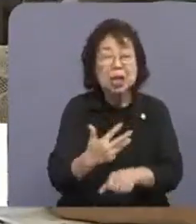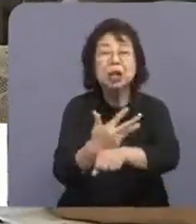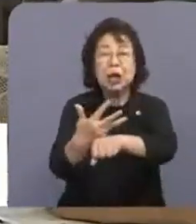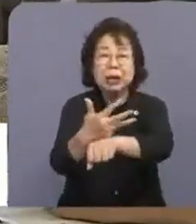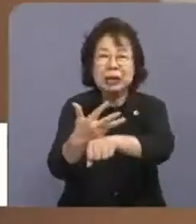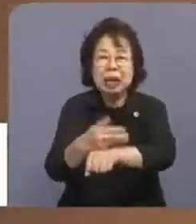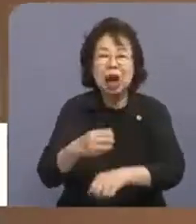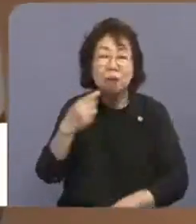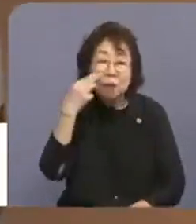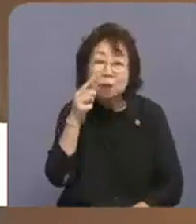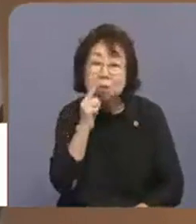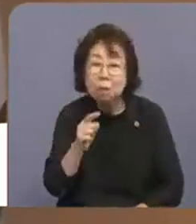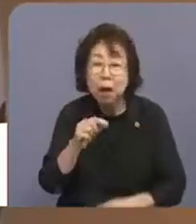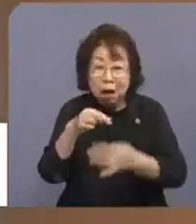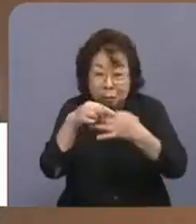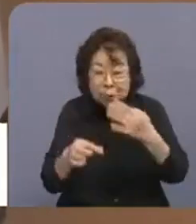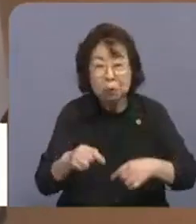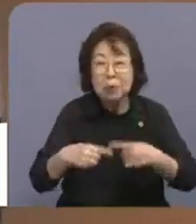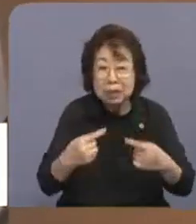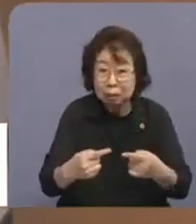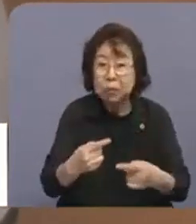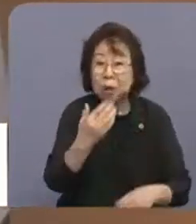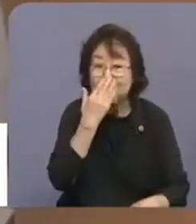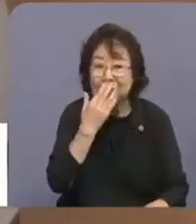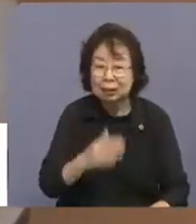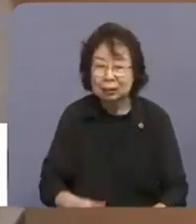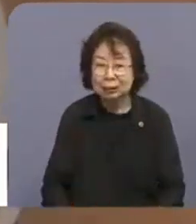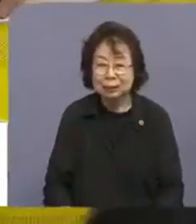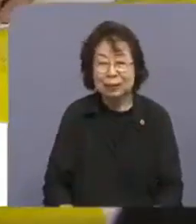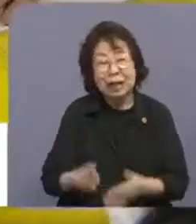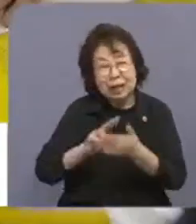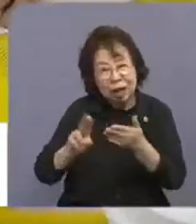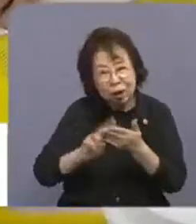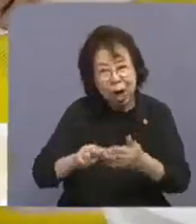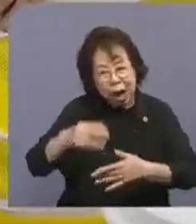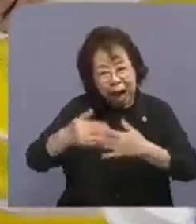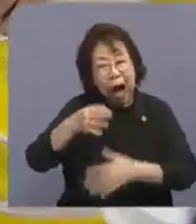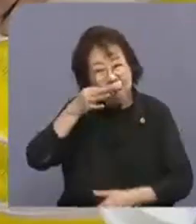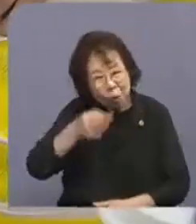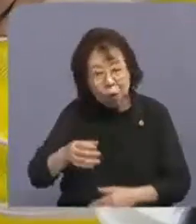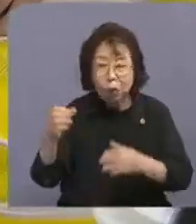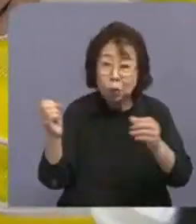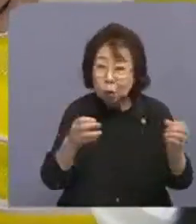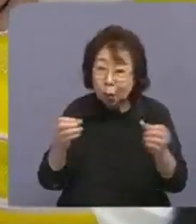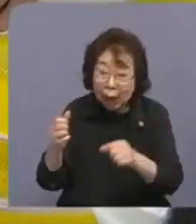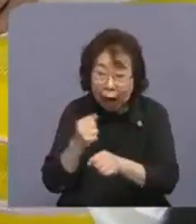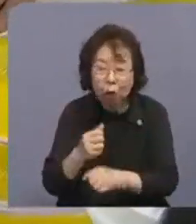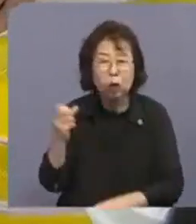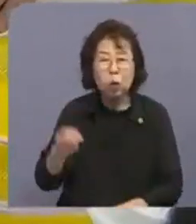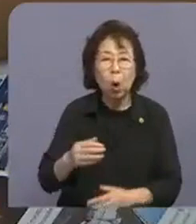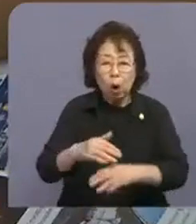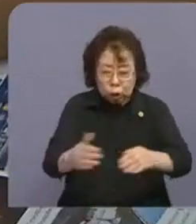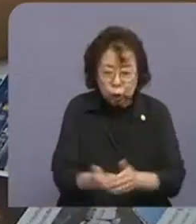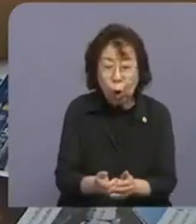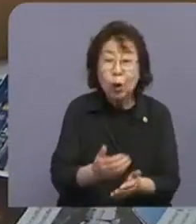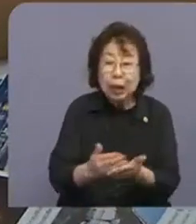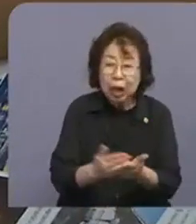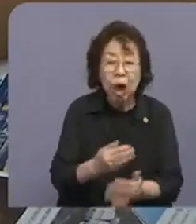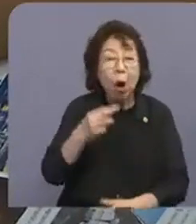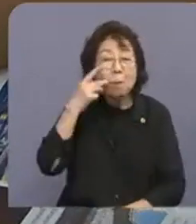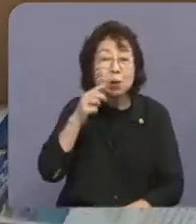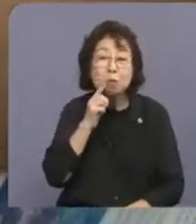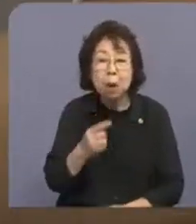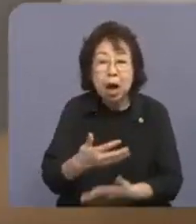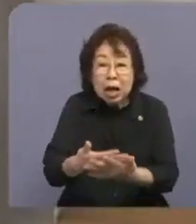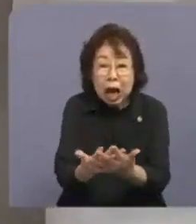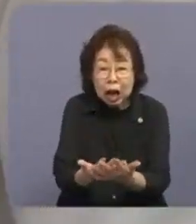다양한 영어 교육 프로그램에 참여합니다. 애니메이션 영화를 보고 토론을 하고 조별로 나눠 영문 관광